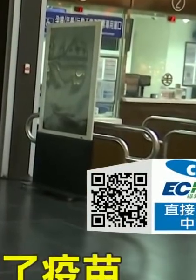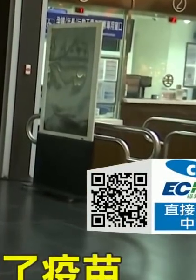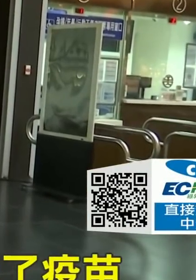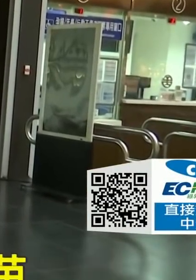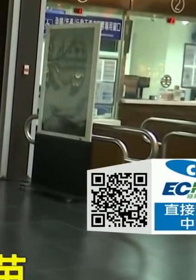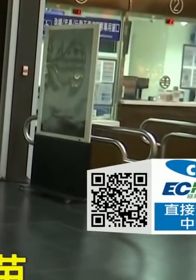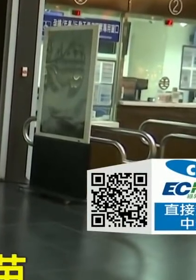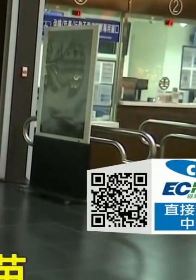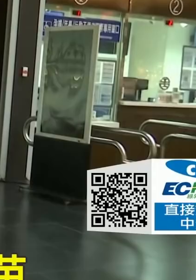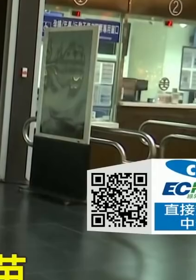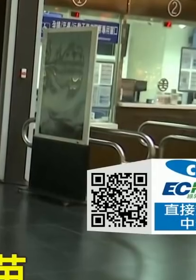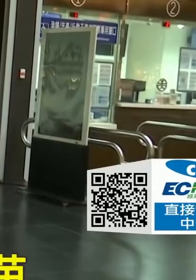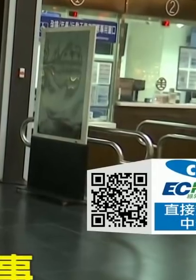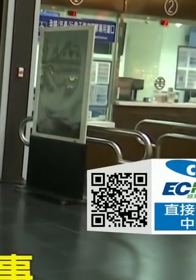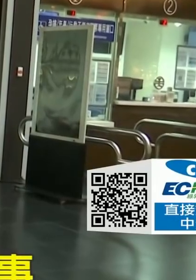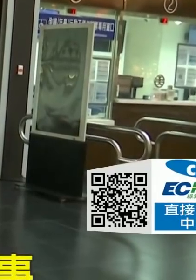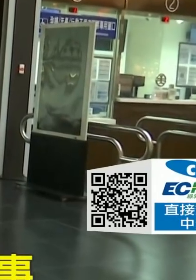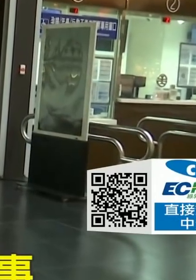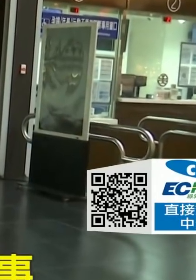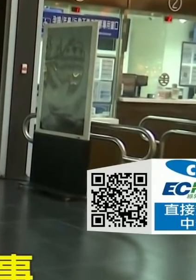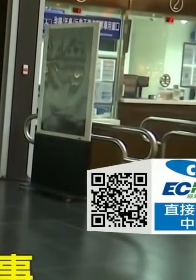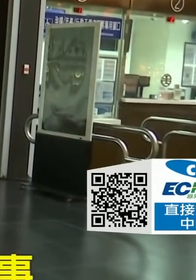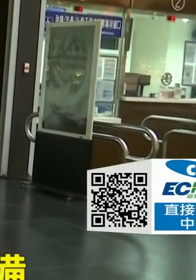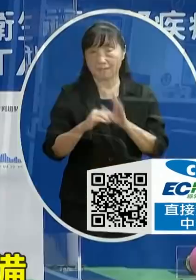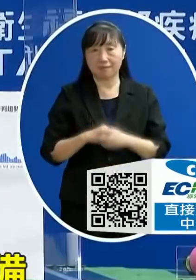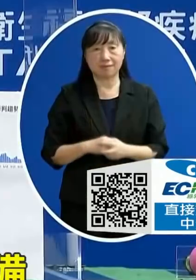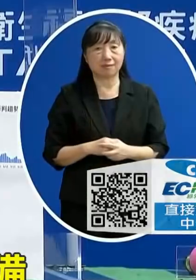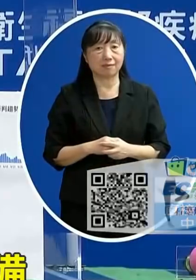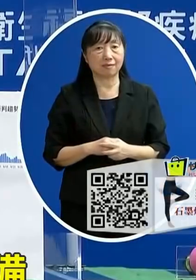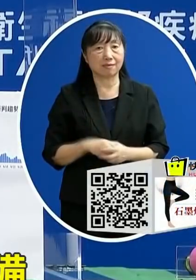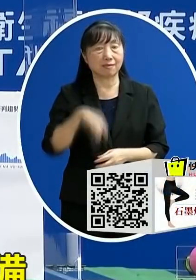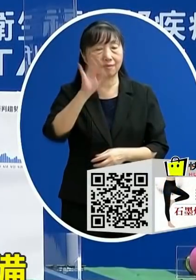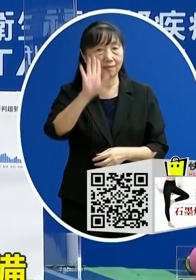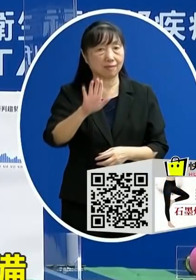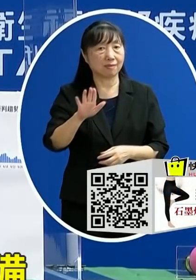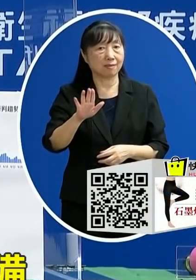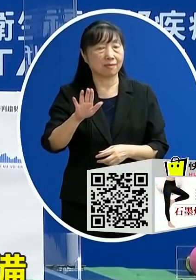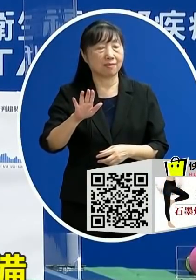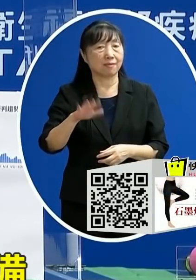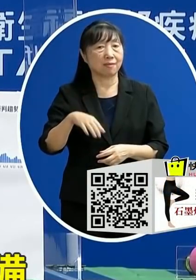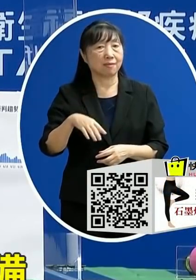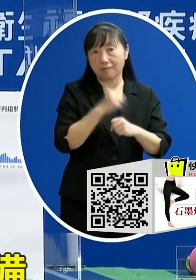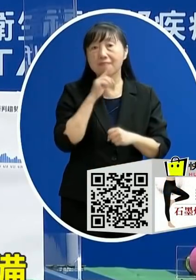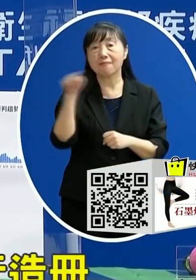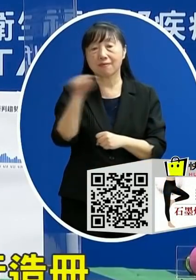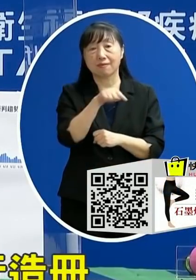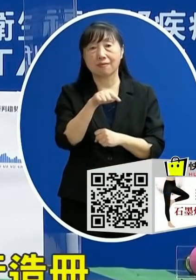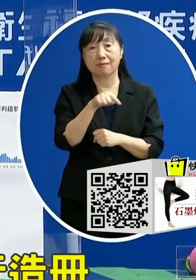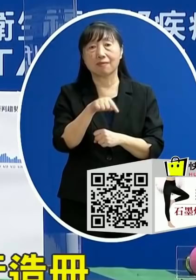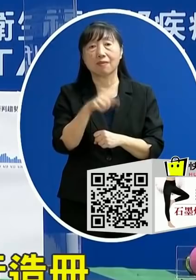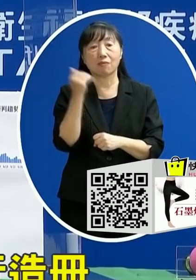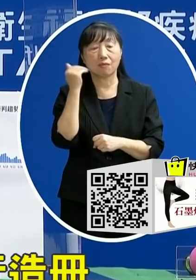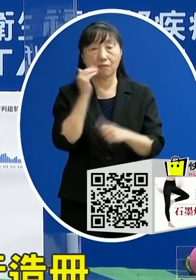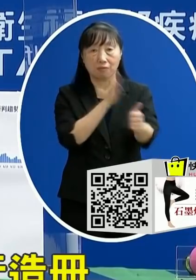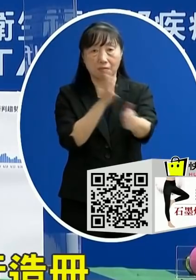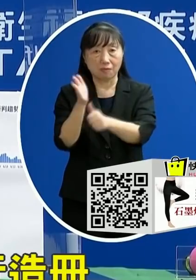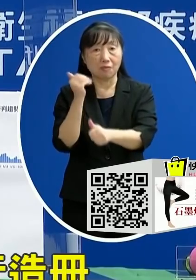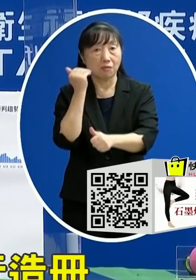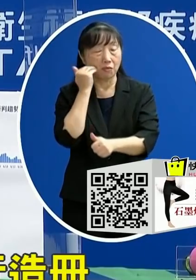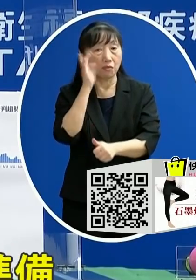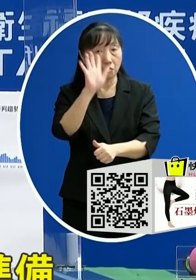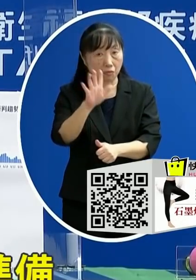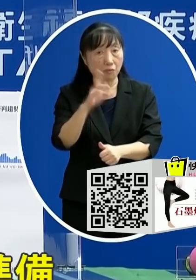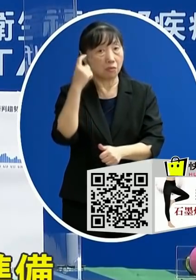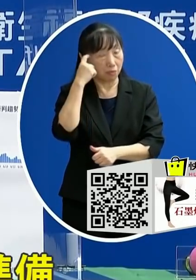了疫苗，我说这个是新冠疫苗，那你就要打，有这种事吗？ 有发文哈，做一些准备，对于有意愿的人进行造